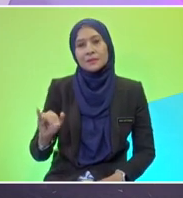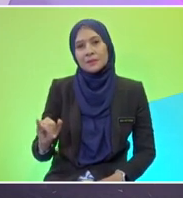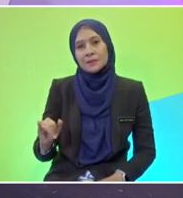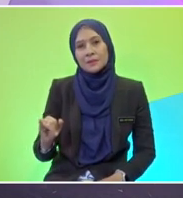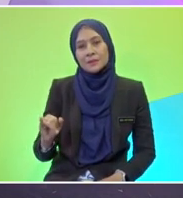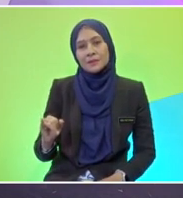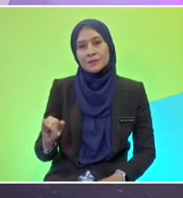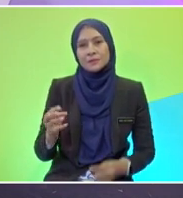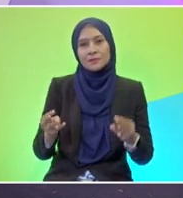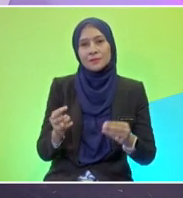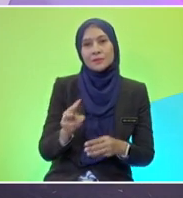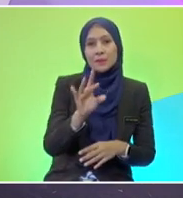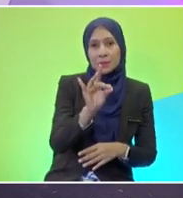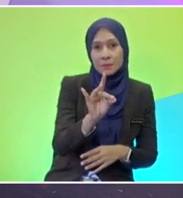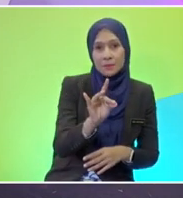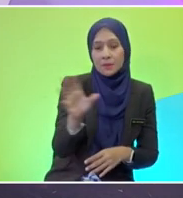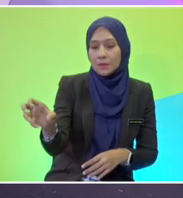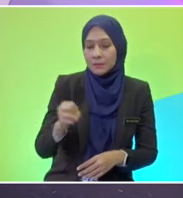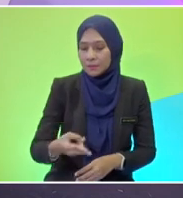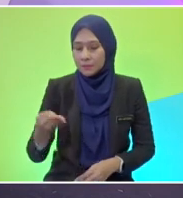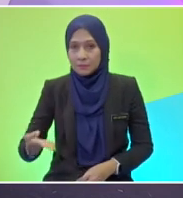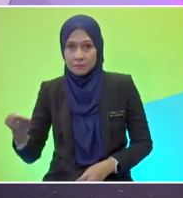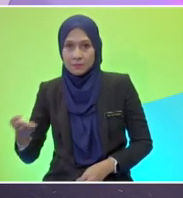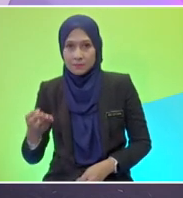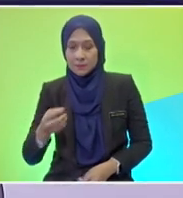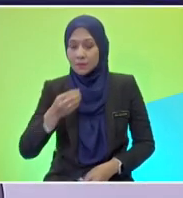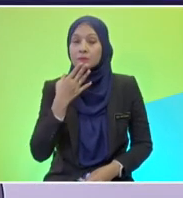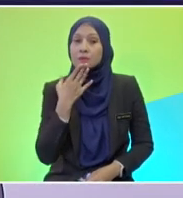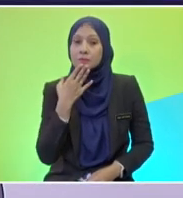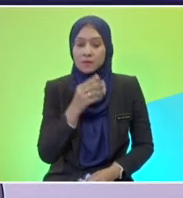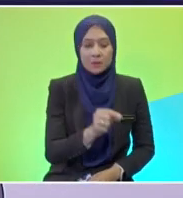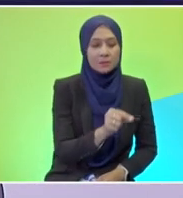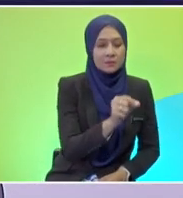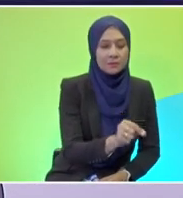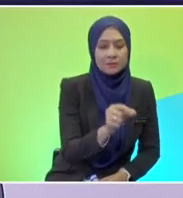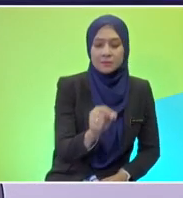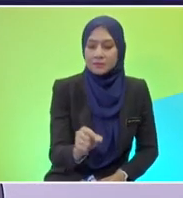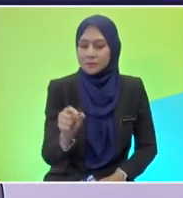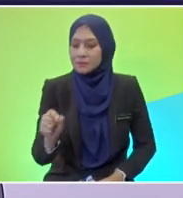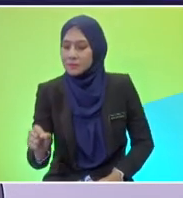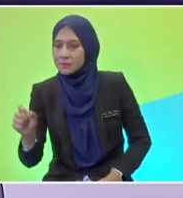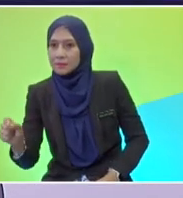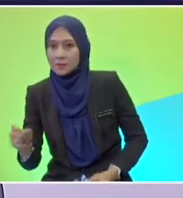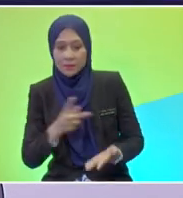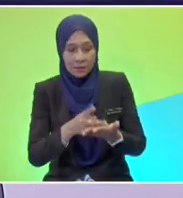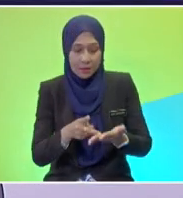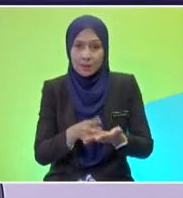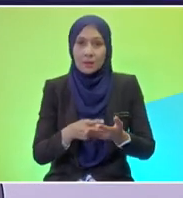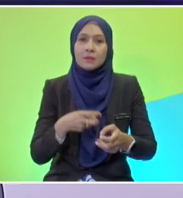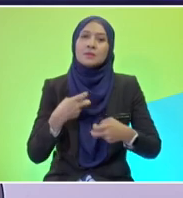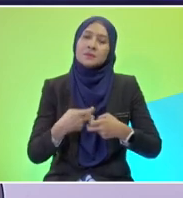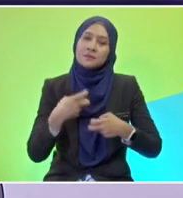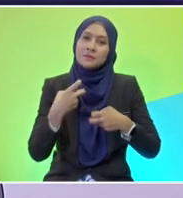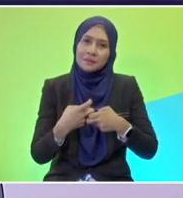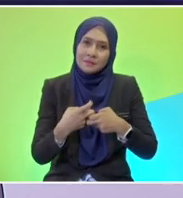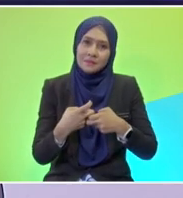dia ambil pensel warna 8. Ha. Satu. Lepas tu nak kira yang nombor 2 dah tak cukup pensel warna dah. Betul. Kadang-kadang pensel warna pun hilang.